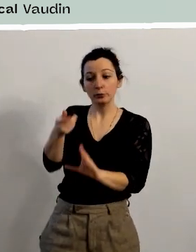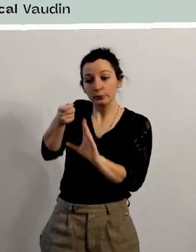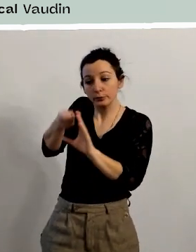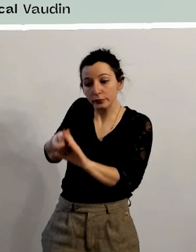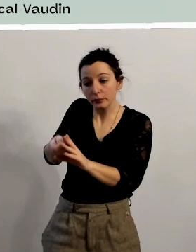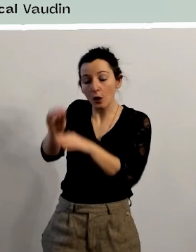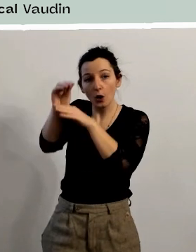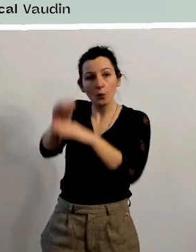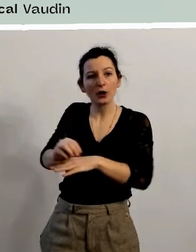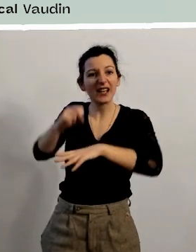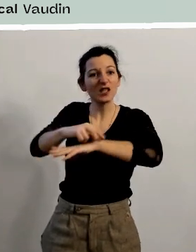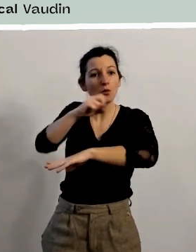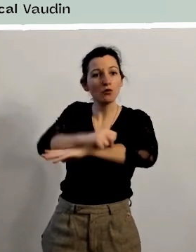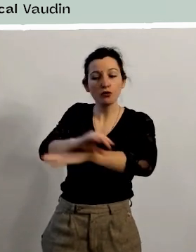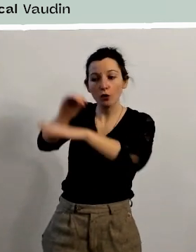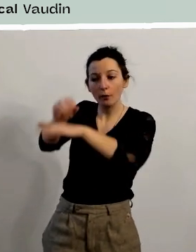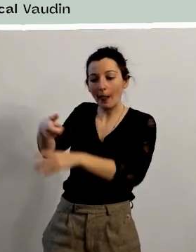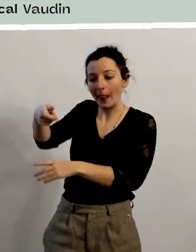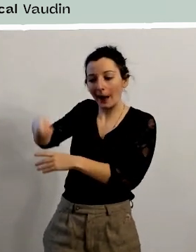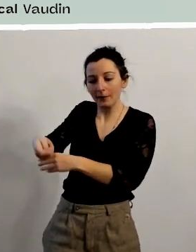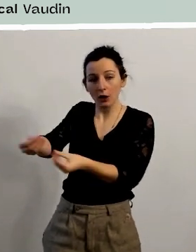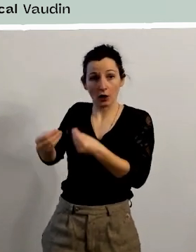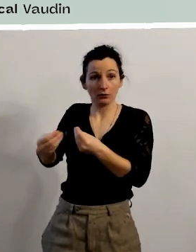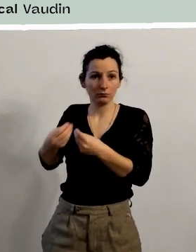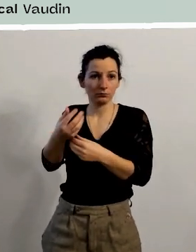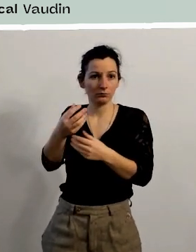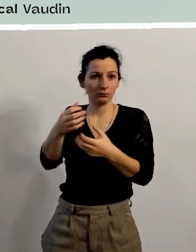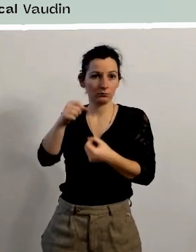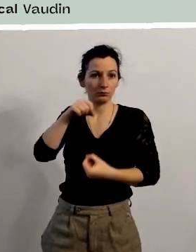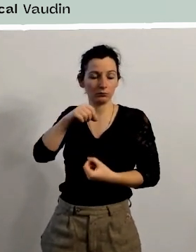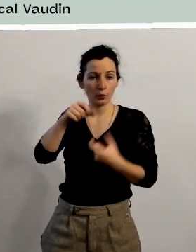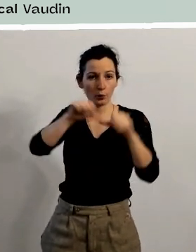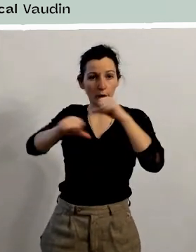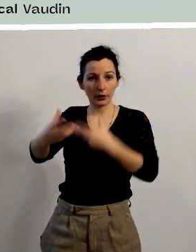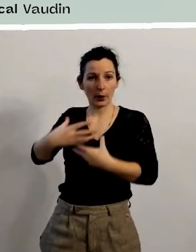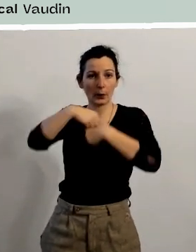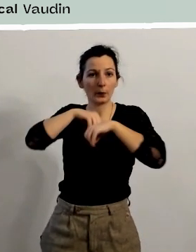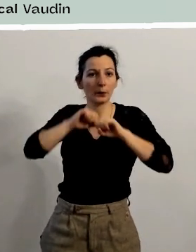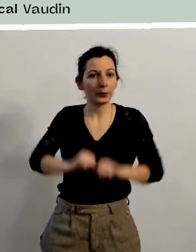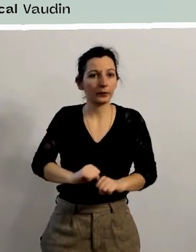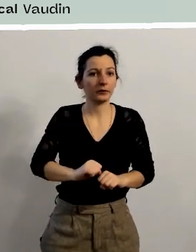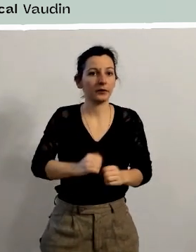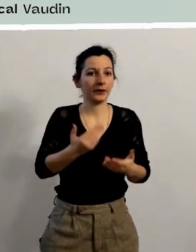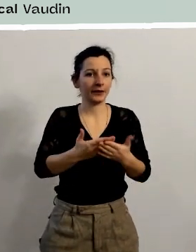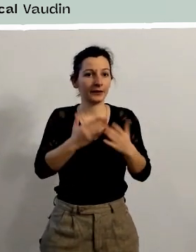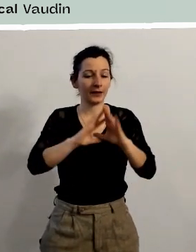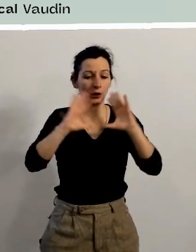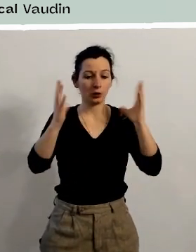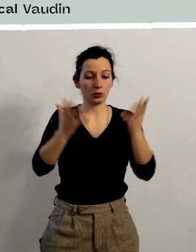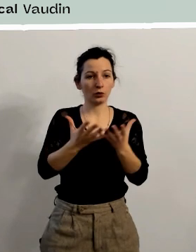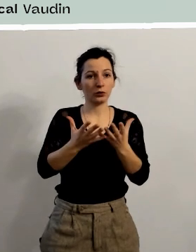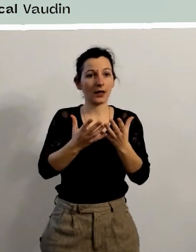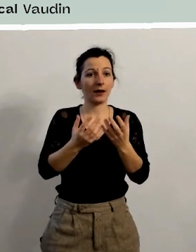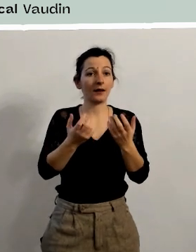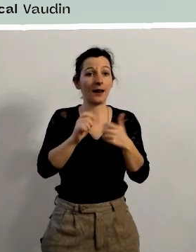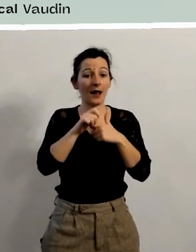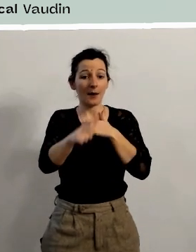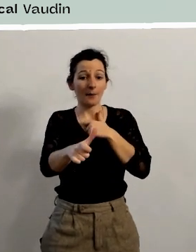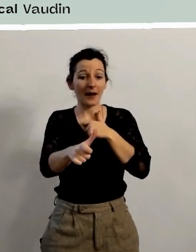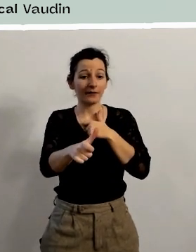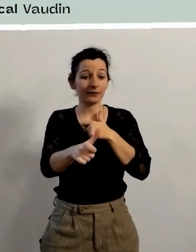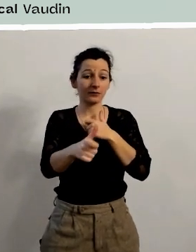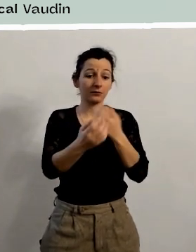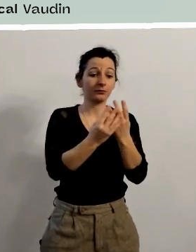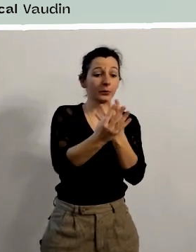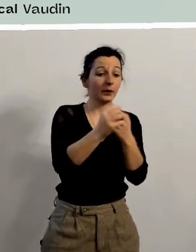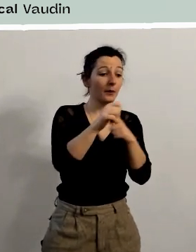pesticides. Ces pesticides, qu'ils soient utilisés dans le cadre agricole ou domestique, vont se retrouver dans les eaux de rivière